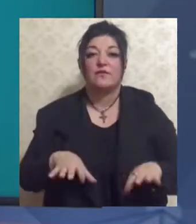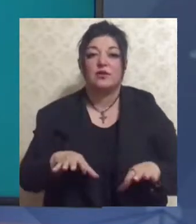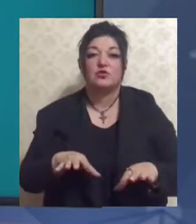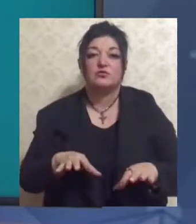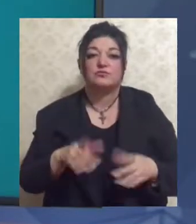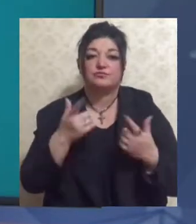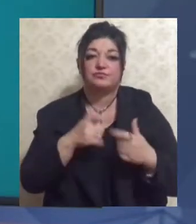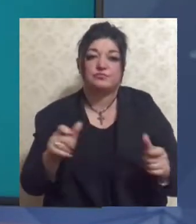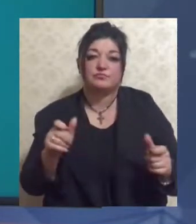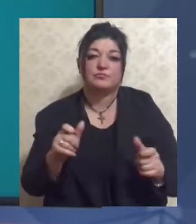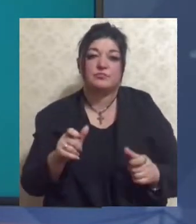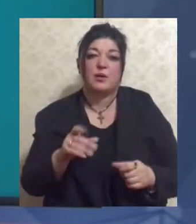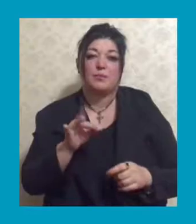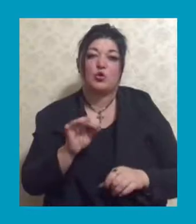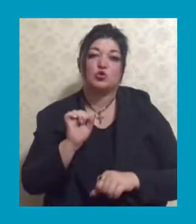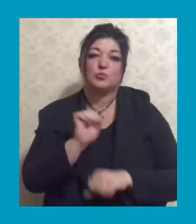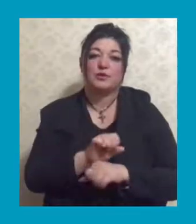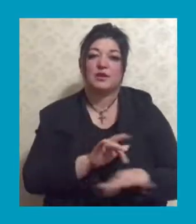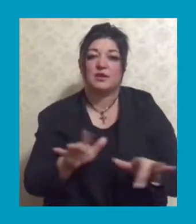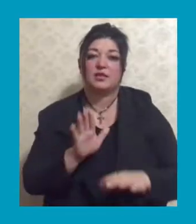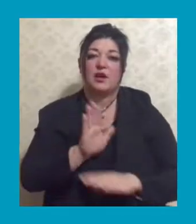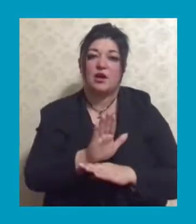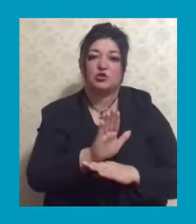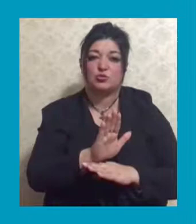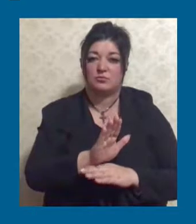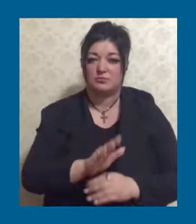ухвалу про зупинення дій наказу.